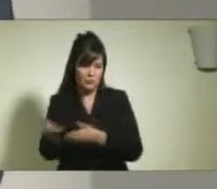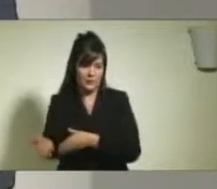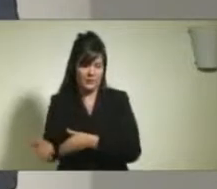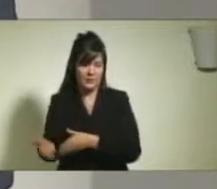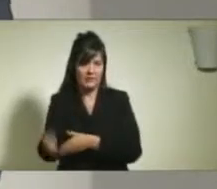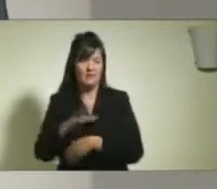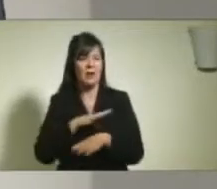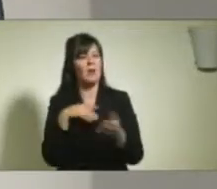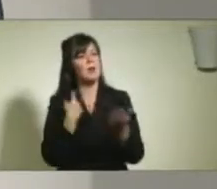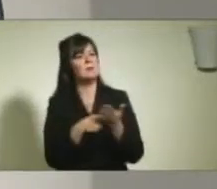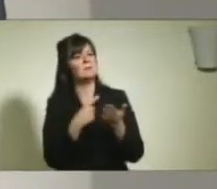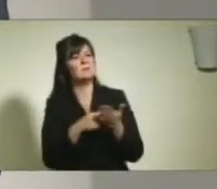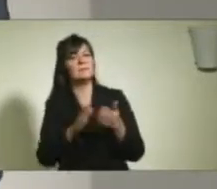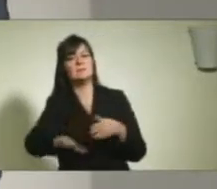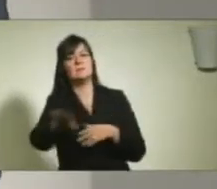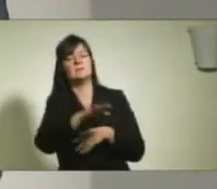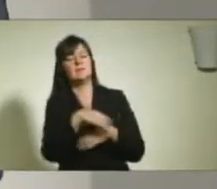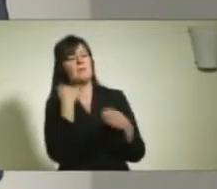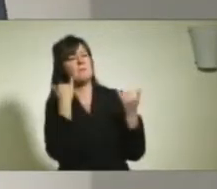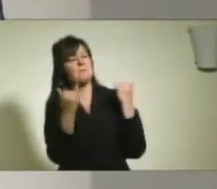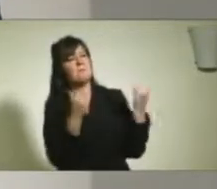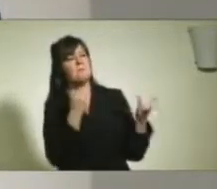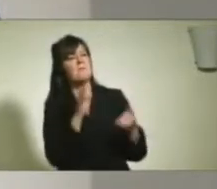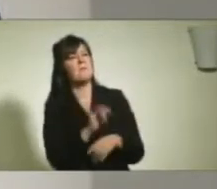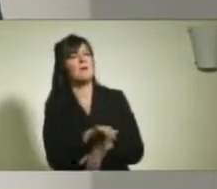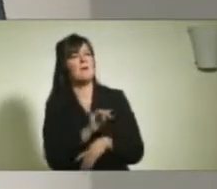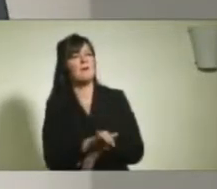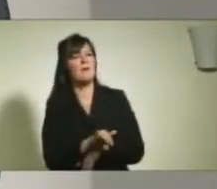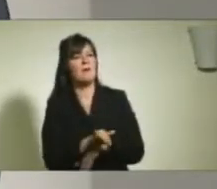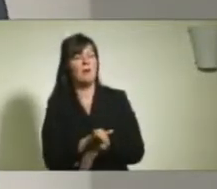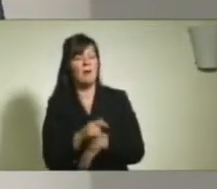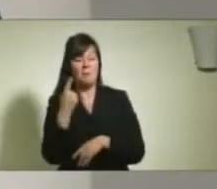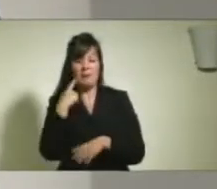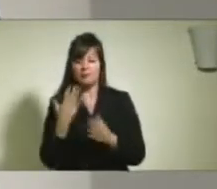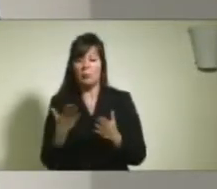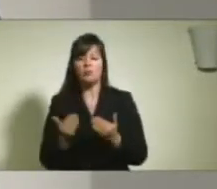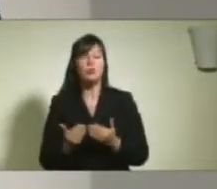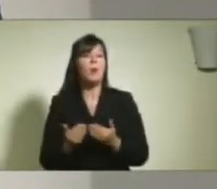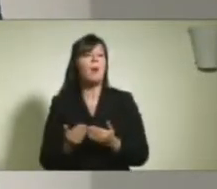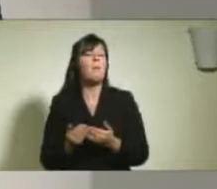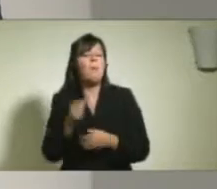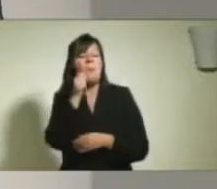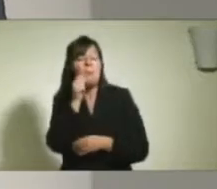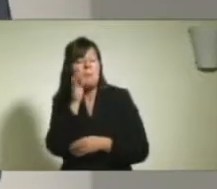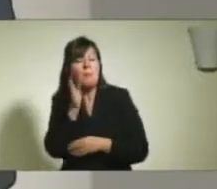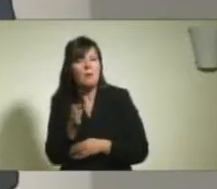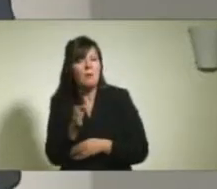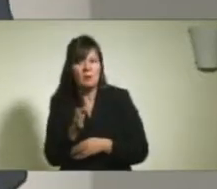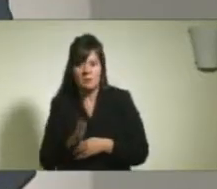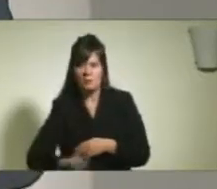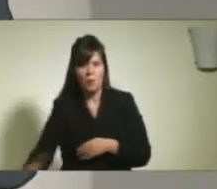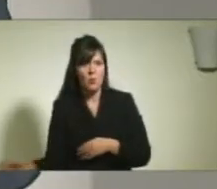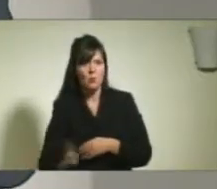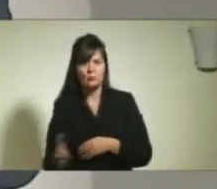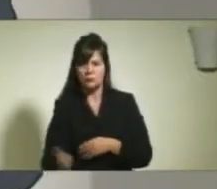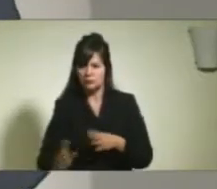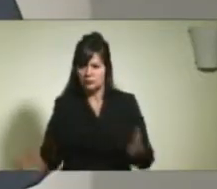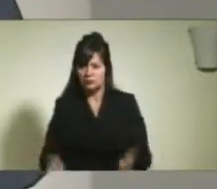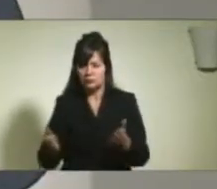discussions qu'on a avec les groupes, c'est un besoin criant d'avoir une banque postale. Donc, et je